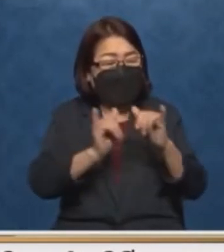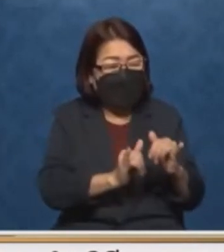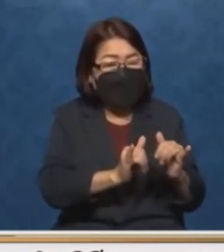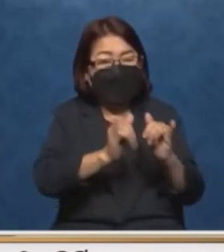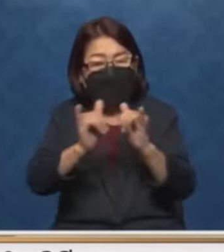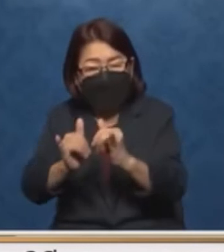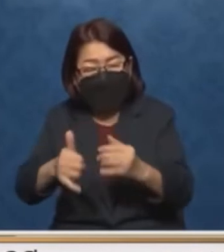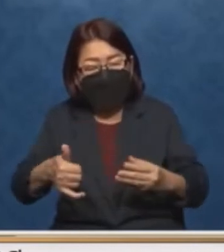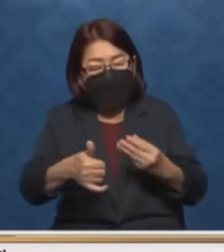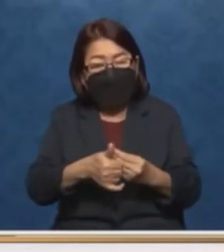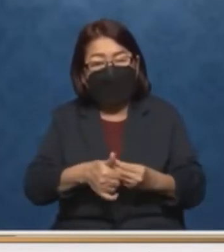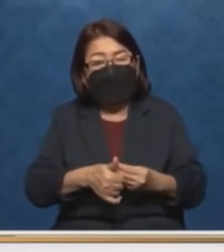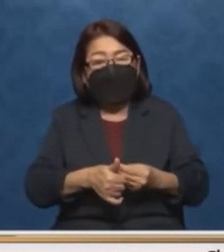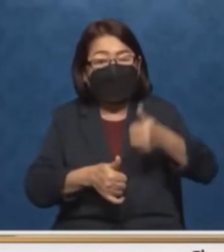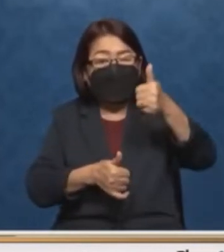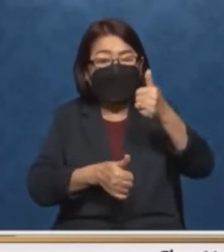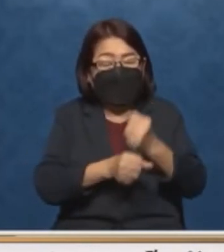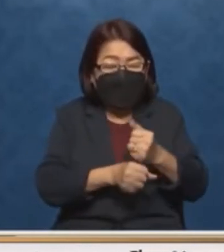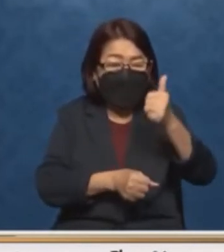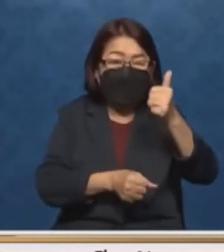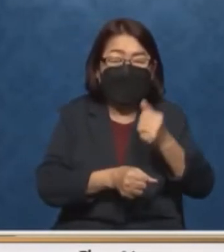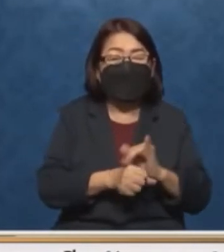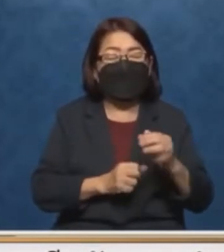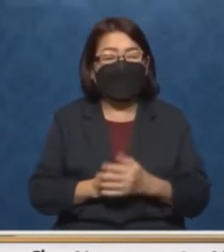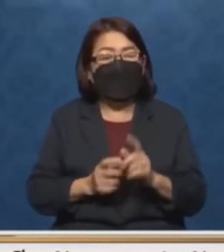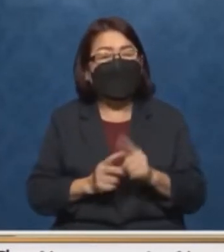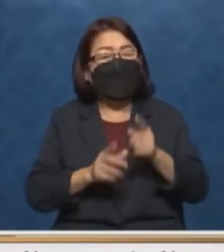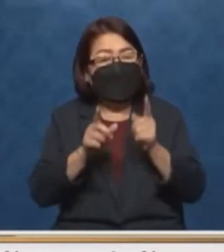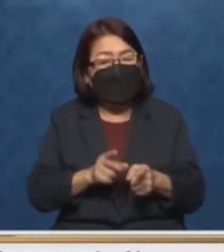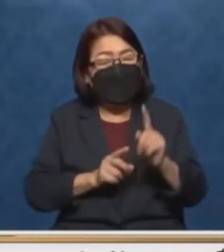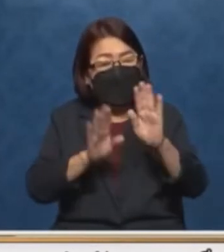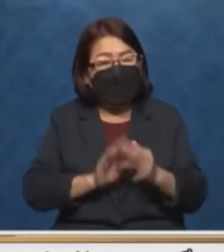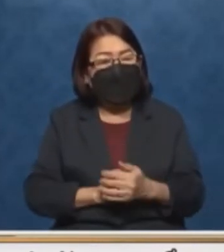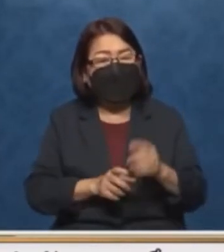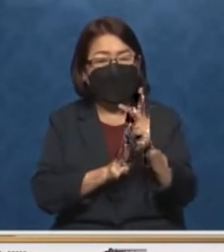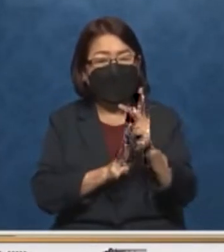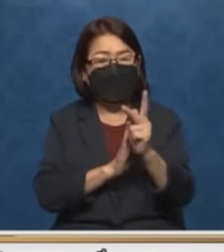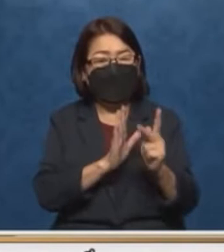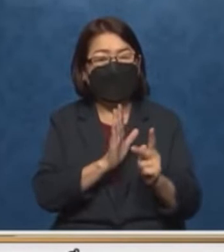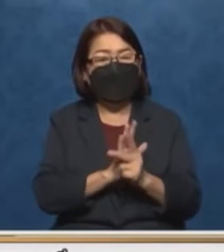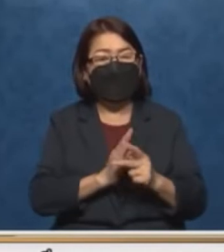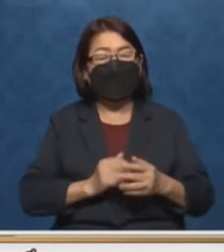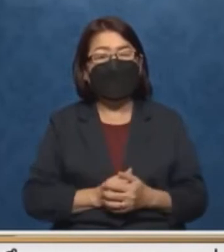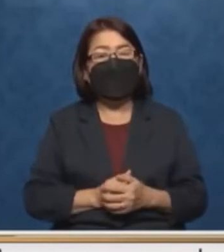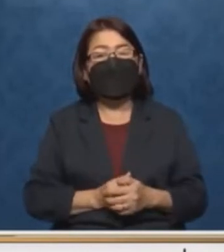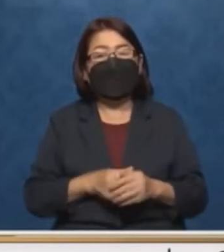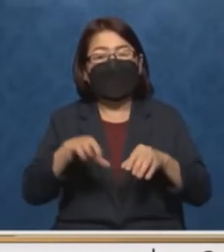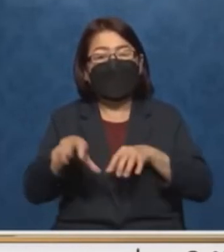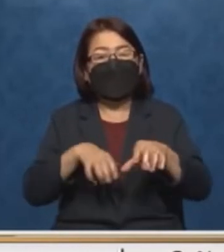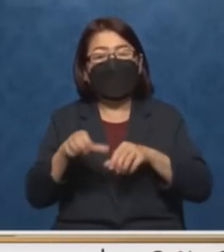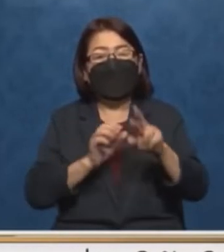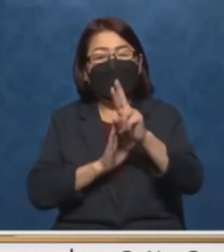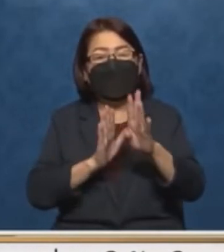ทางการศึกษาของเขตพื้นที่การศึกษาครับเขาใช้อำนาจตามกฎหมายว่าด้วยการจัดการระเบียบ